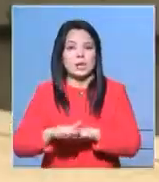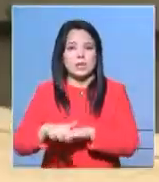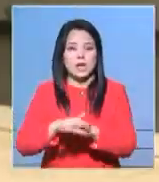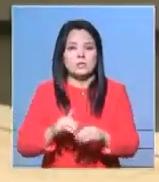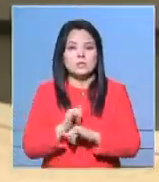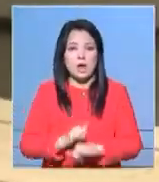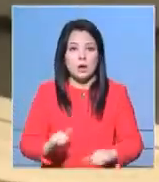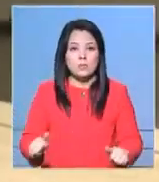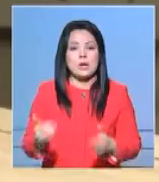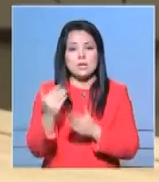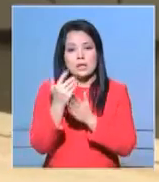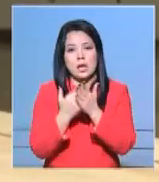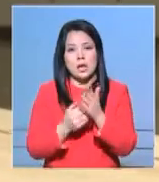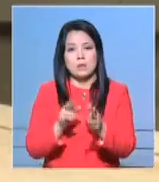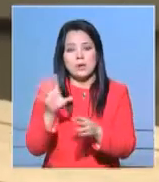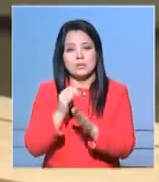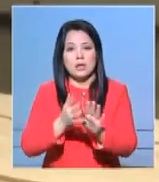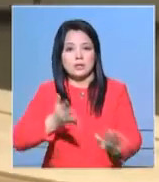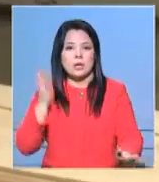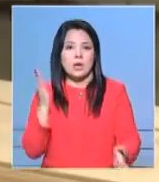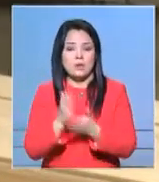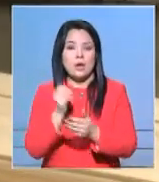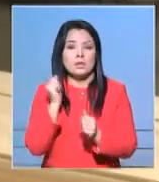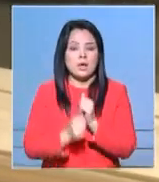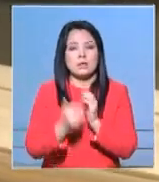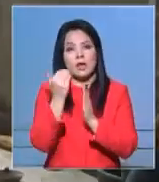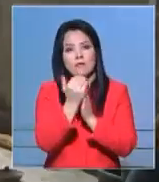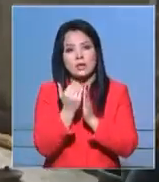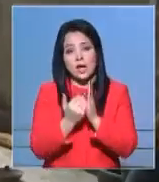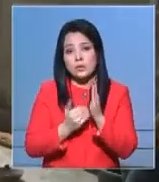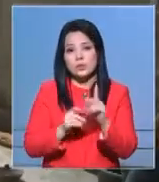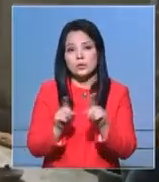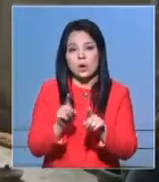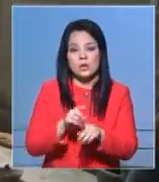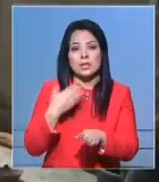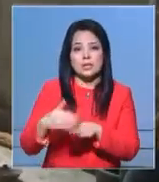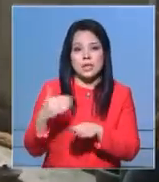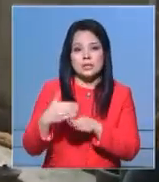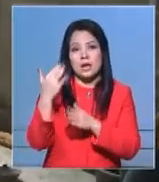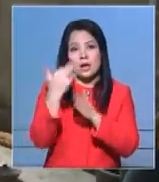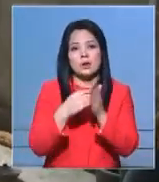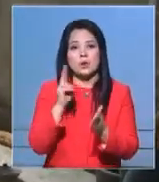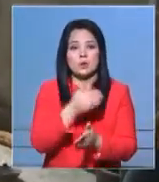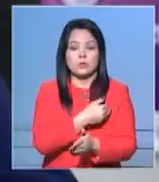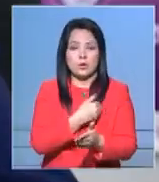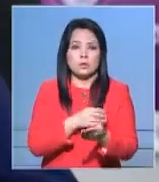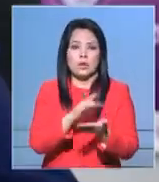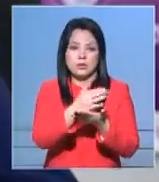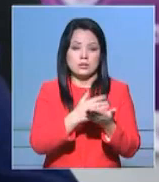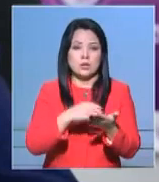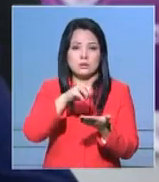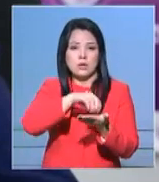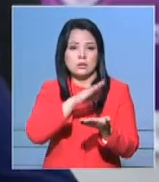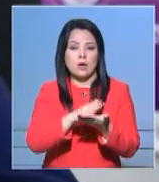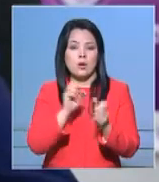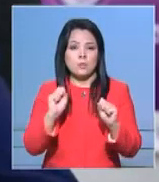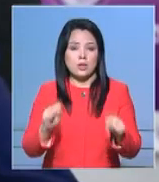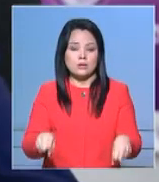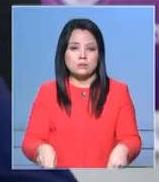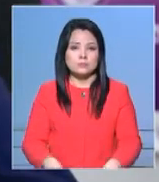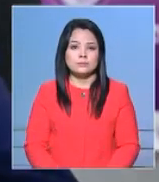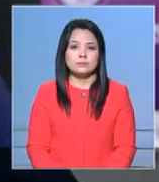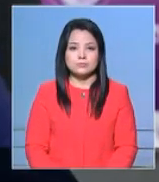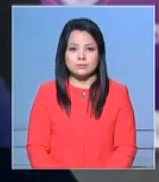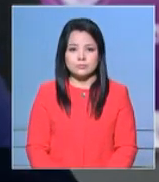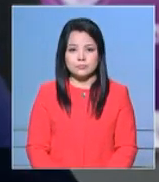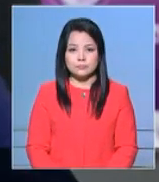жүйелерінің қызметкерлері тұр. Әр ведомство жеке-жеке ипотекаға ниеттілердің тізімін жасайды. Этот список